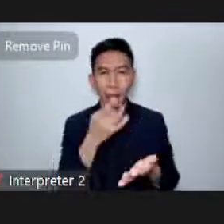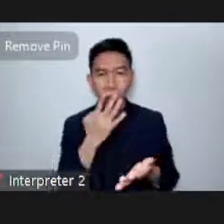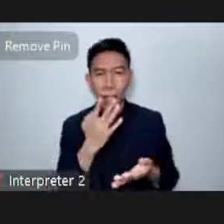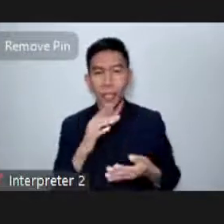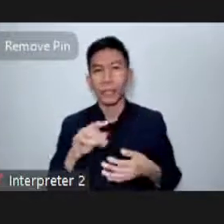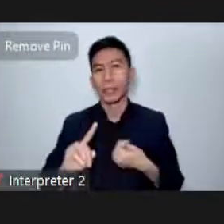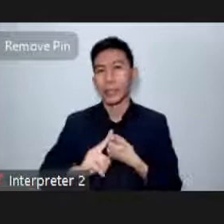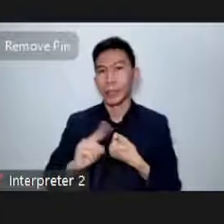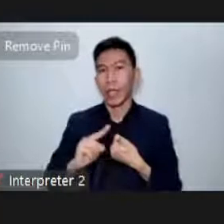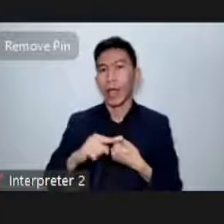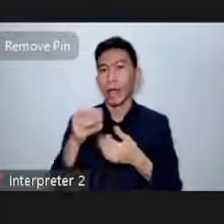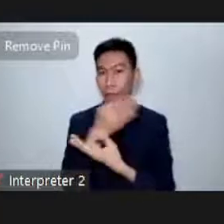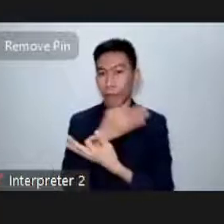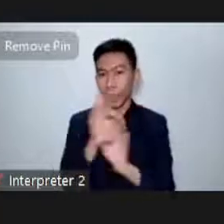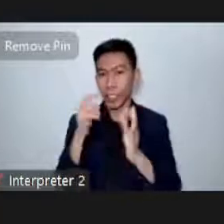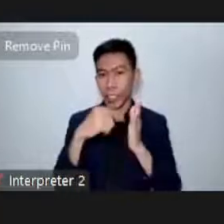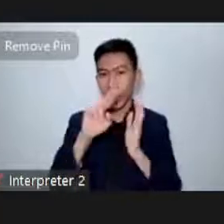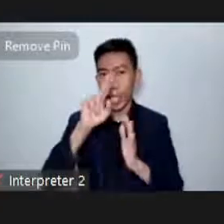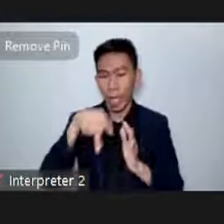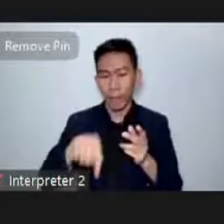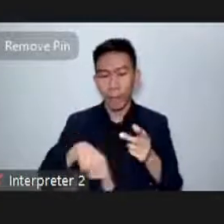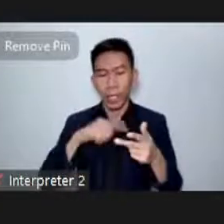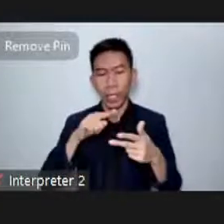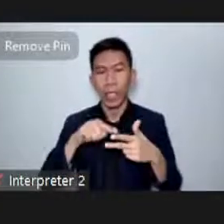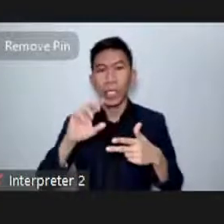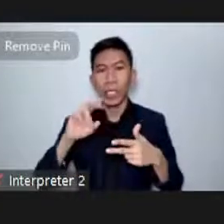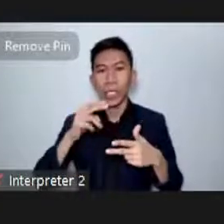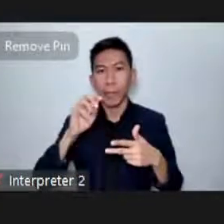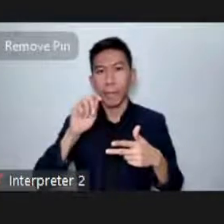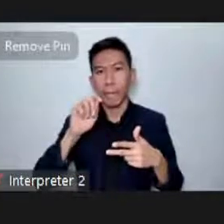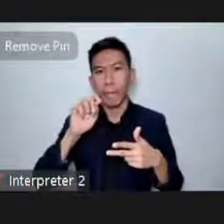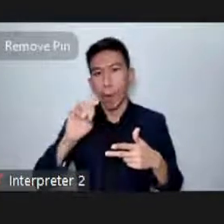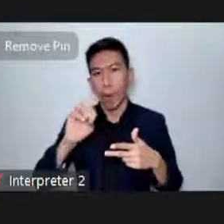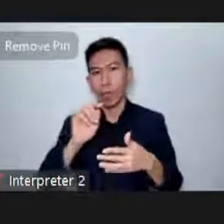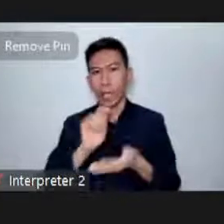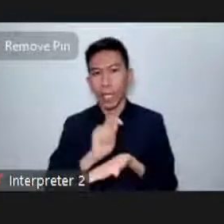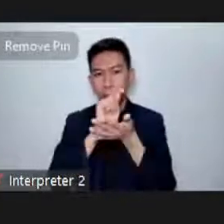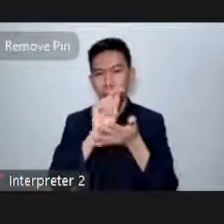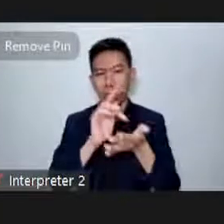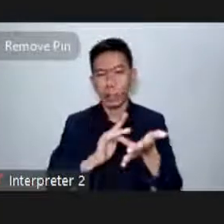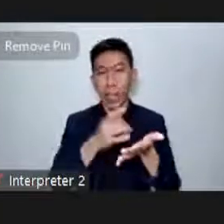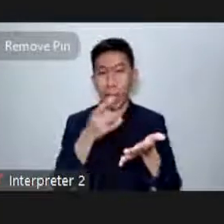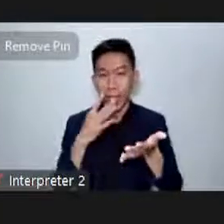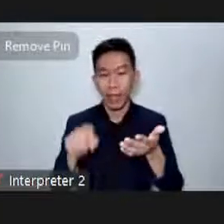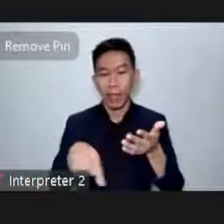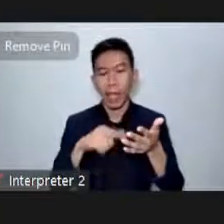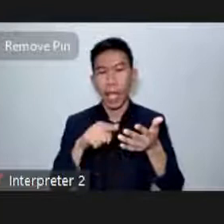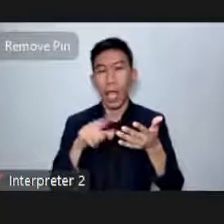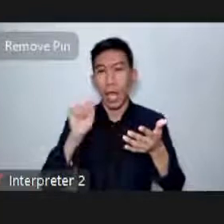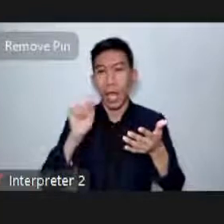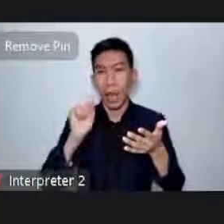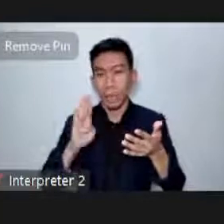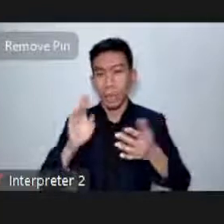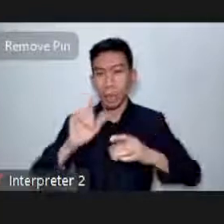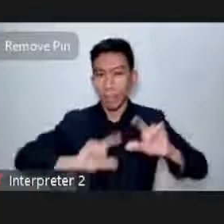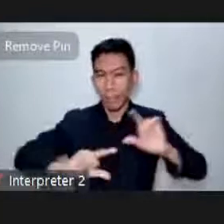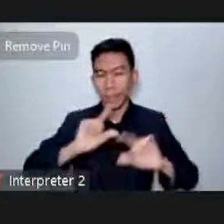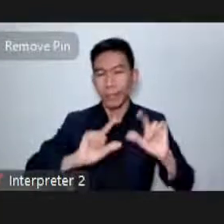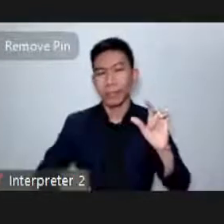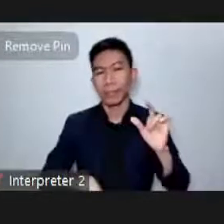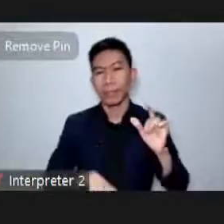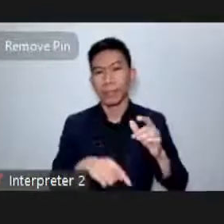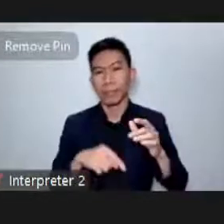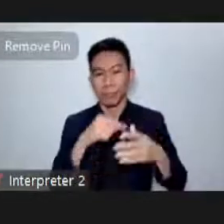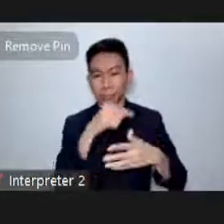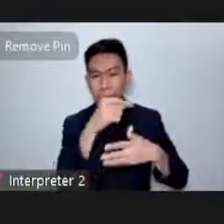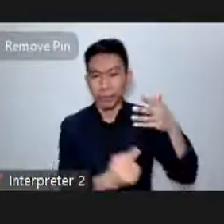libreng check-up, chemotherapy, mga medicines, mga laboratories. Ang